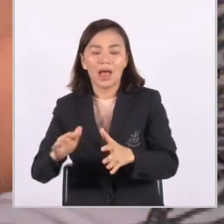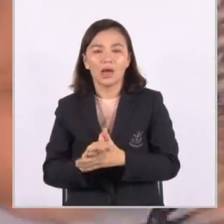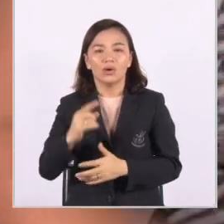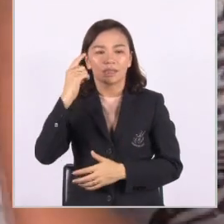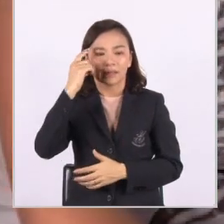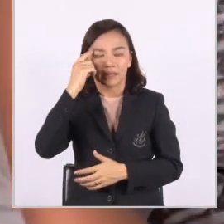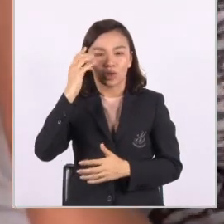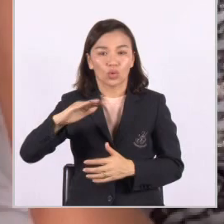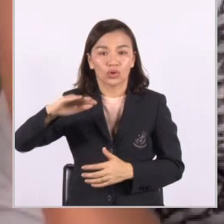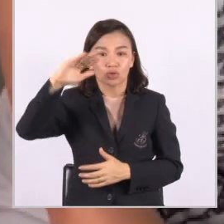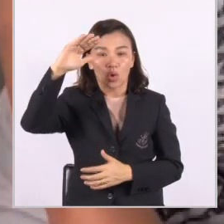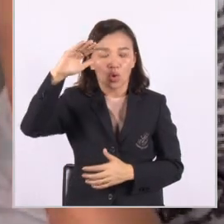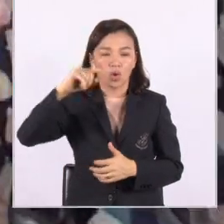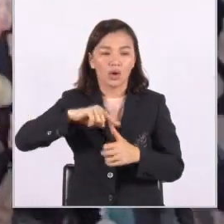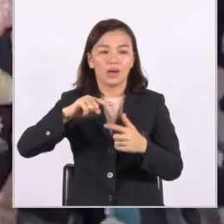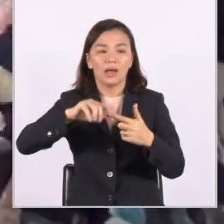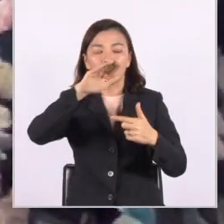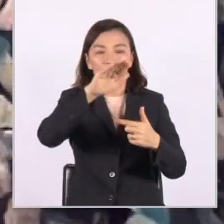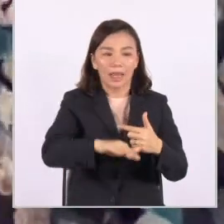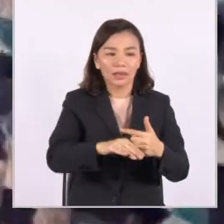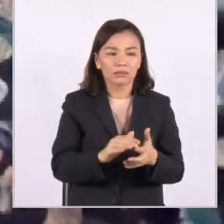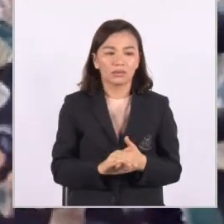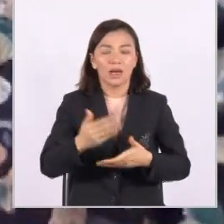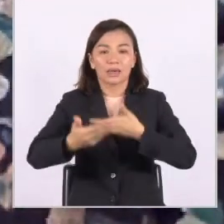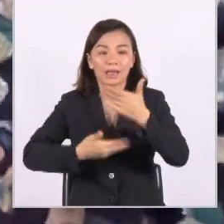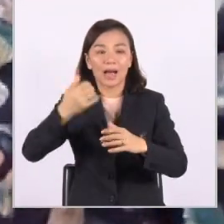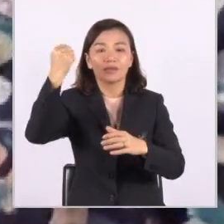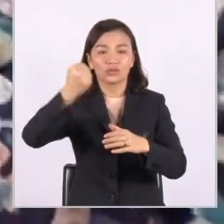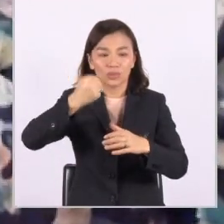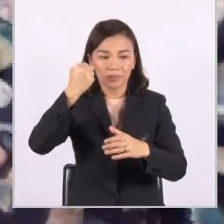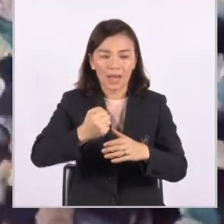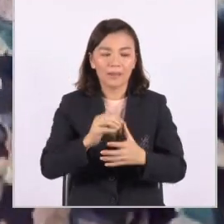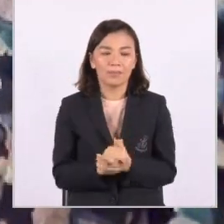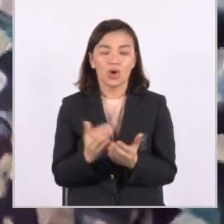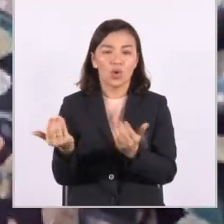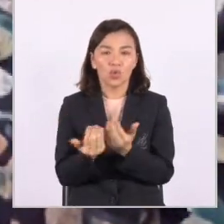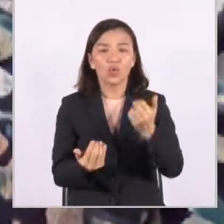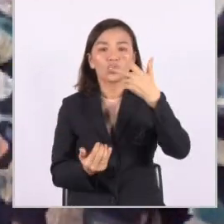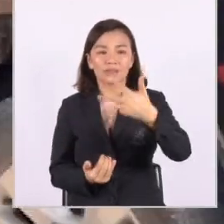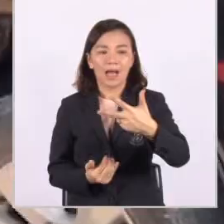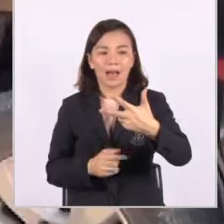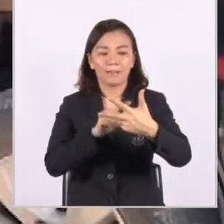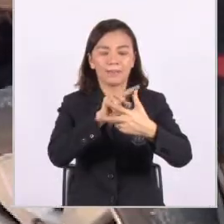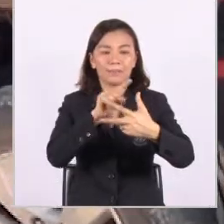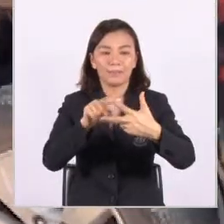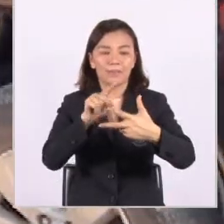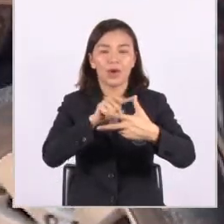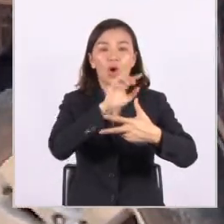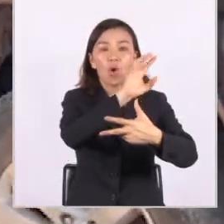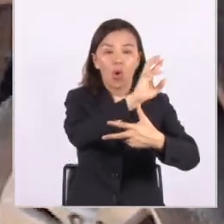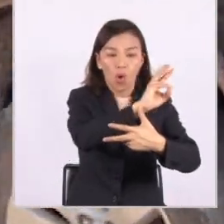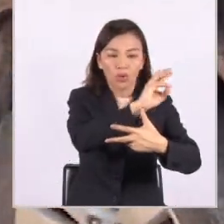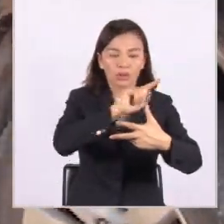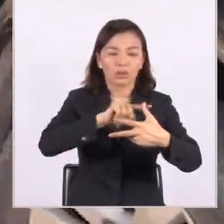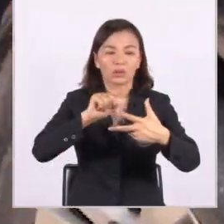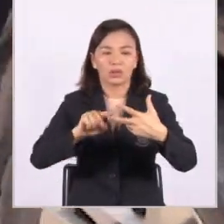เล็กเพราะว่าคือคุณผู้ชมคือเป็นแม่ค้าขายส้มตำนึกภาพออกไหมคะแม่ค้าขายส้มตำแล้วมีลูก3คนคนโต6ขวบคนเล็กสุดเนี่ยขวบกว่